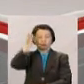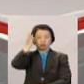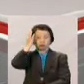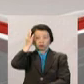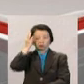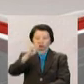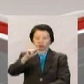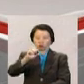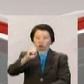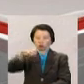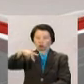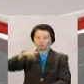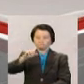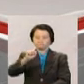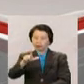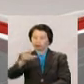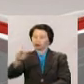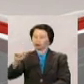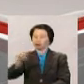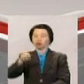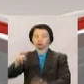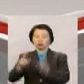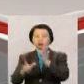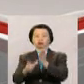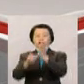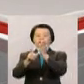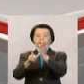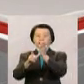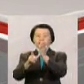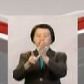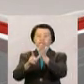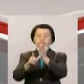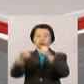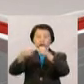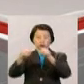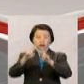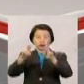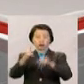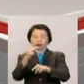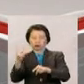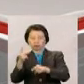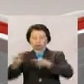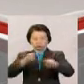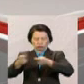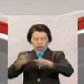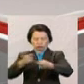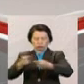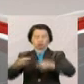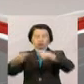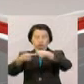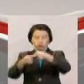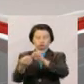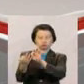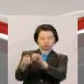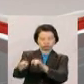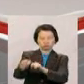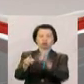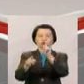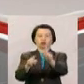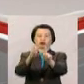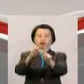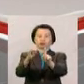Seri Gopal Sri Ram sebagai timbalan pendakwa raya kanan bagi mengendali keseluruhan proses pendakwaan terhadap skandal